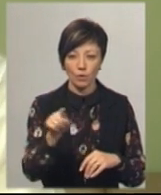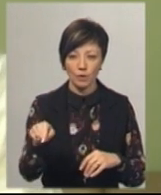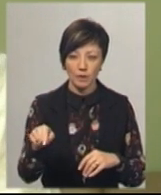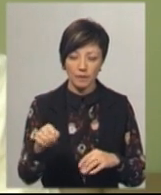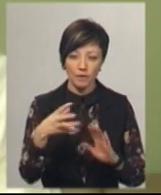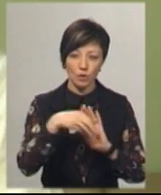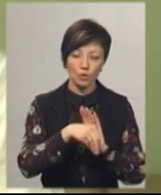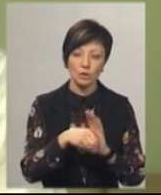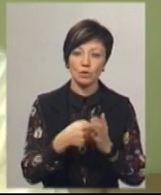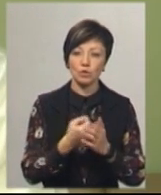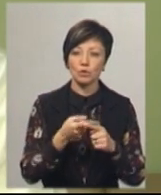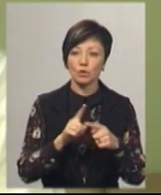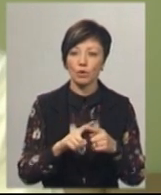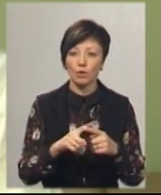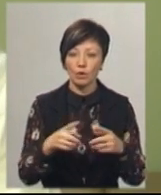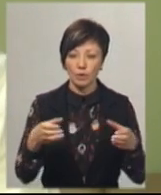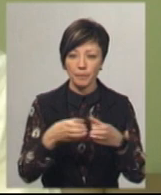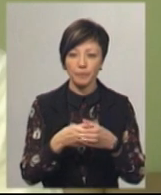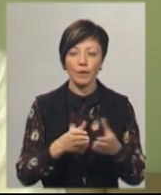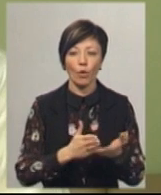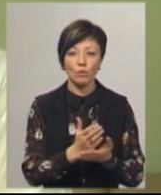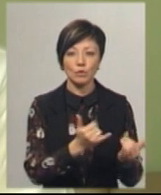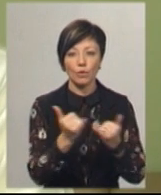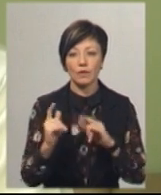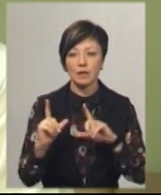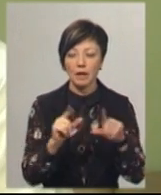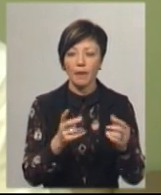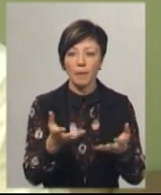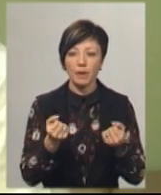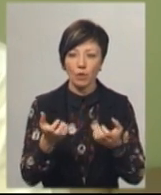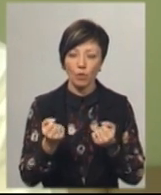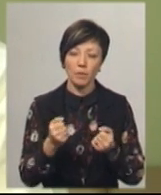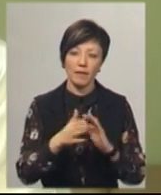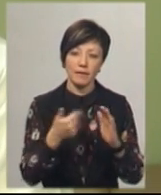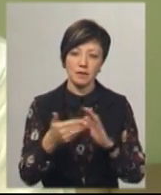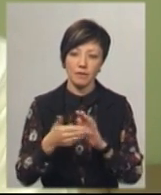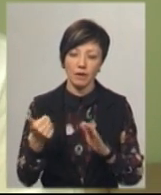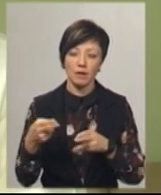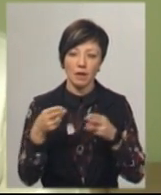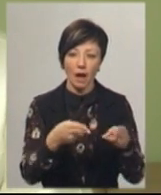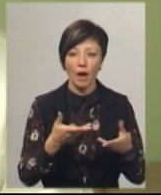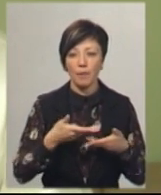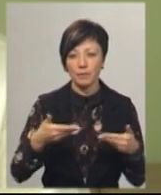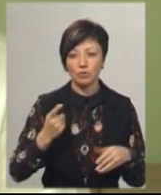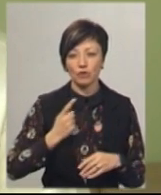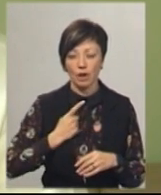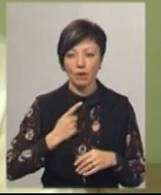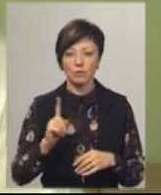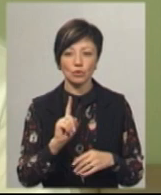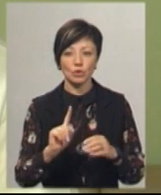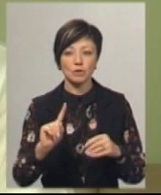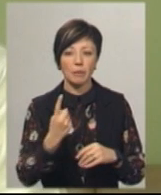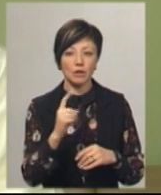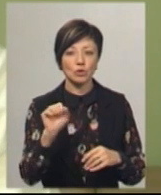відносяться до Святця. Обслуговують, їдуть на прийоми, їдуть на визоба, а ми чекаємо, що з